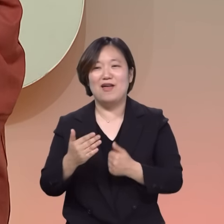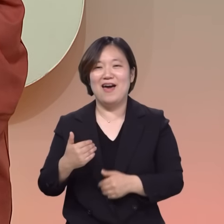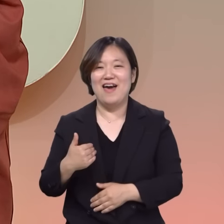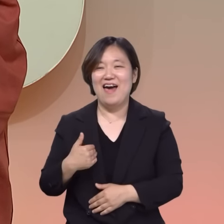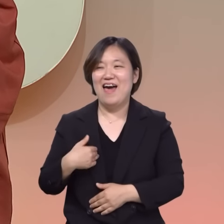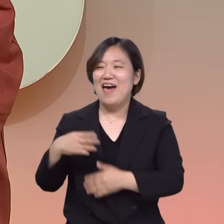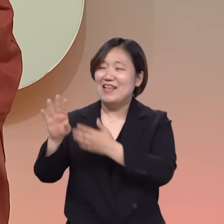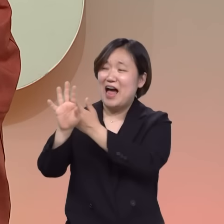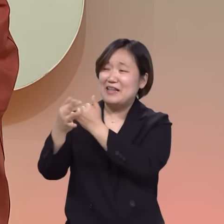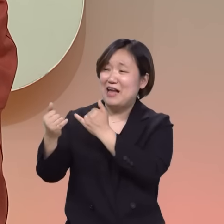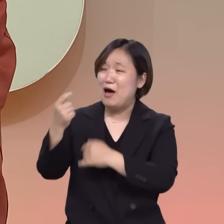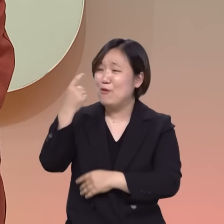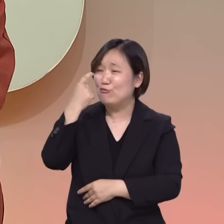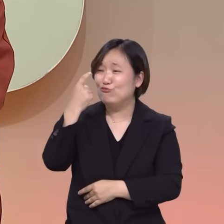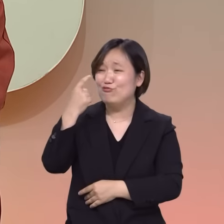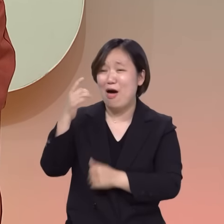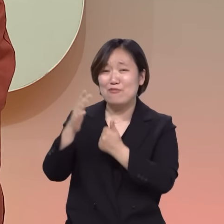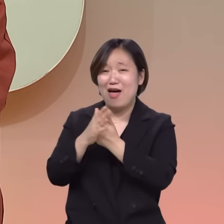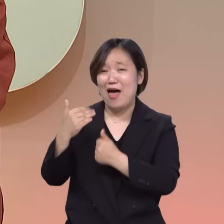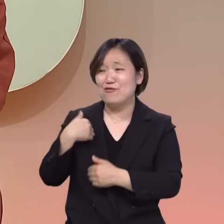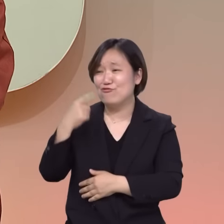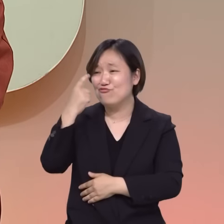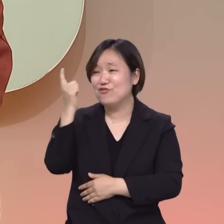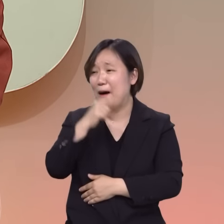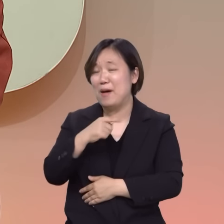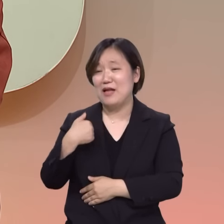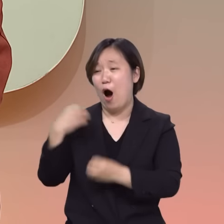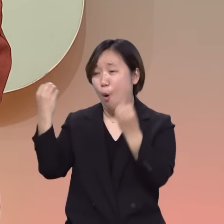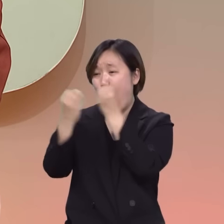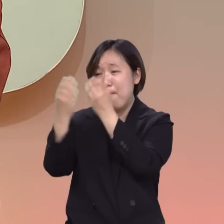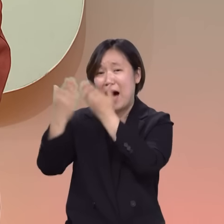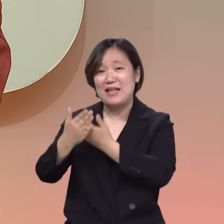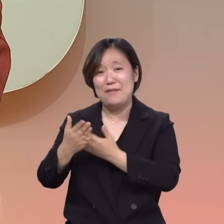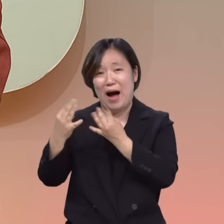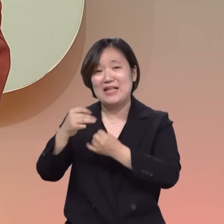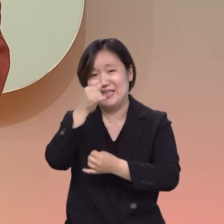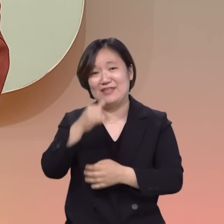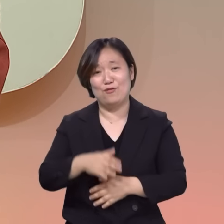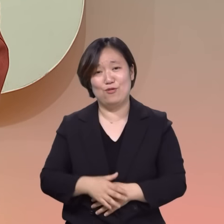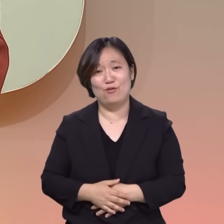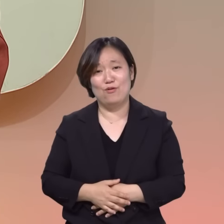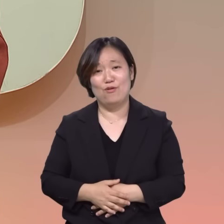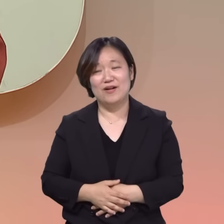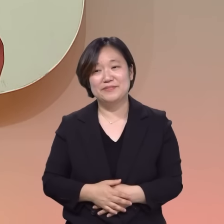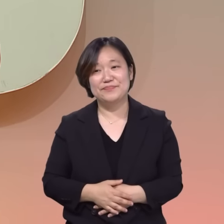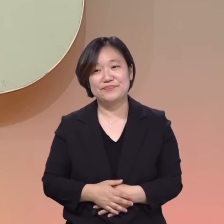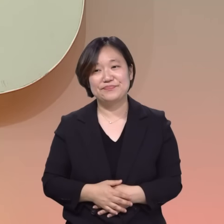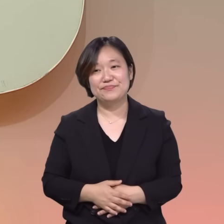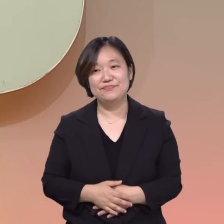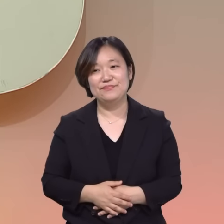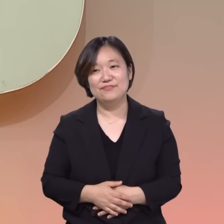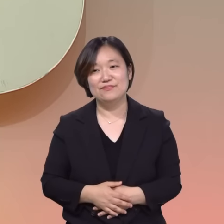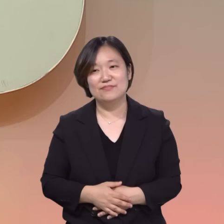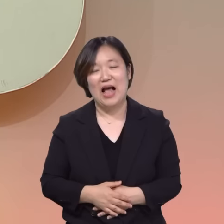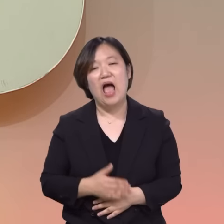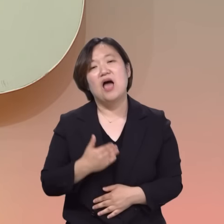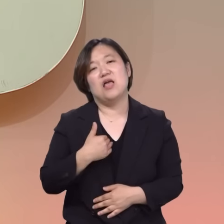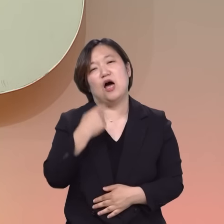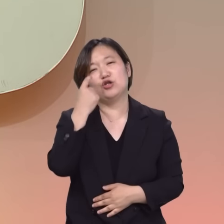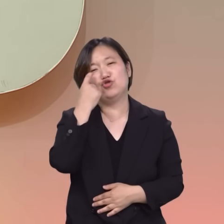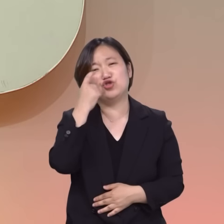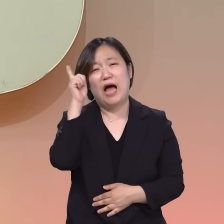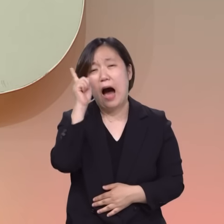사람들에게 오해받을 때도 많아요 오해받을 정도로 이렇게 시력도 많이 안 좋은데 그래서 저는 제가